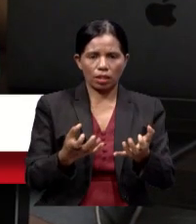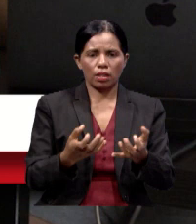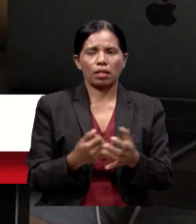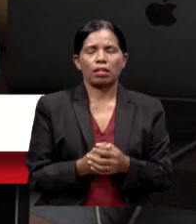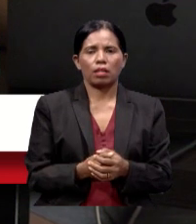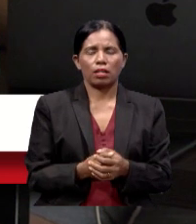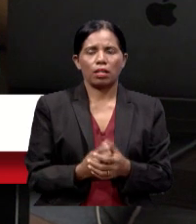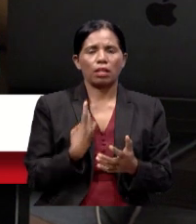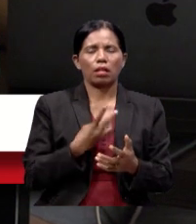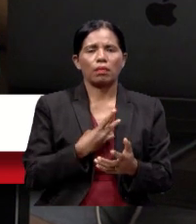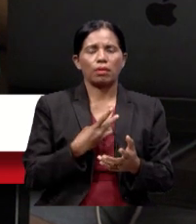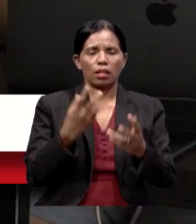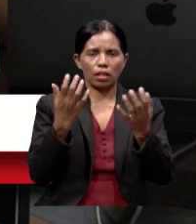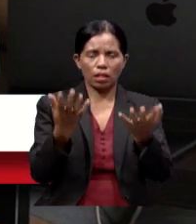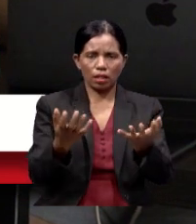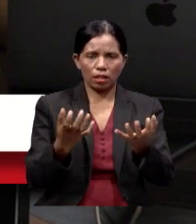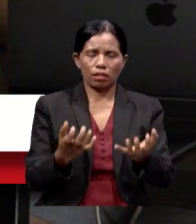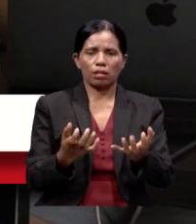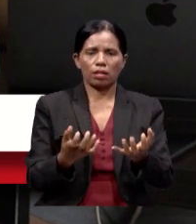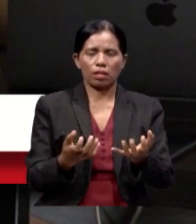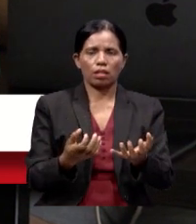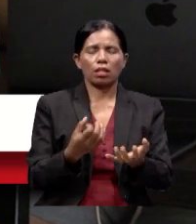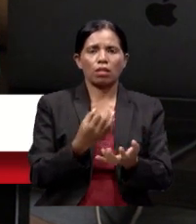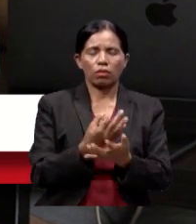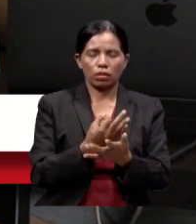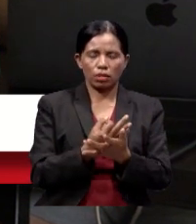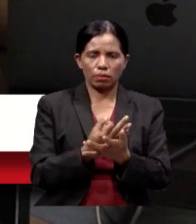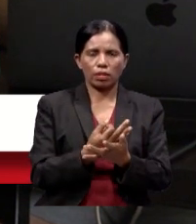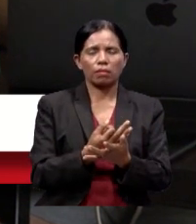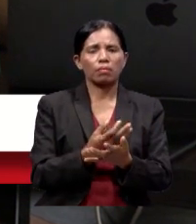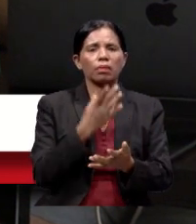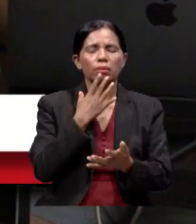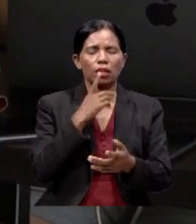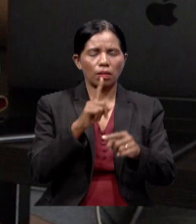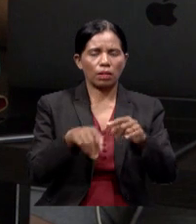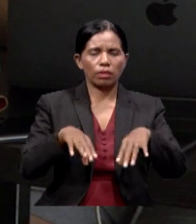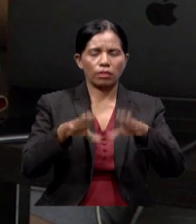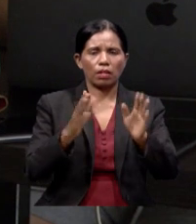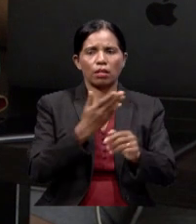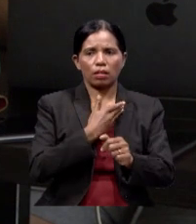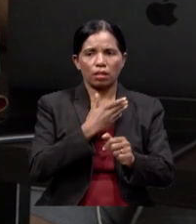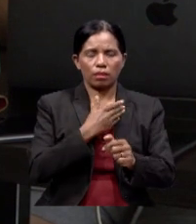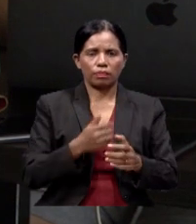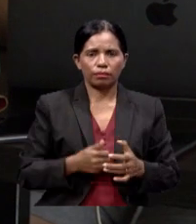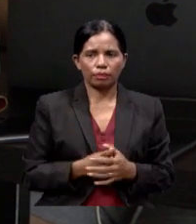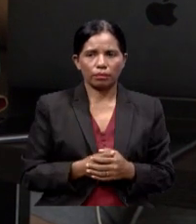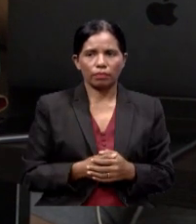ya. Pasti kami menginginkan harga yang standar. Karena semakin banyak